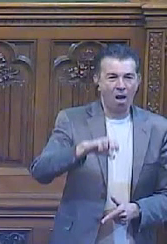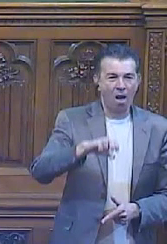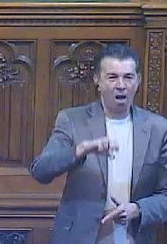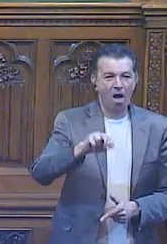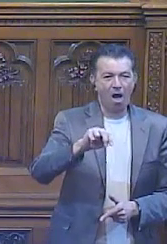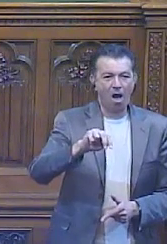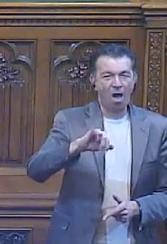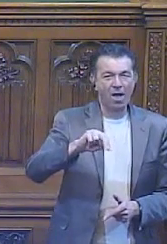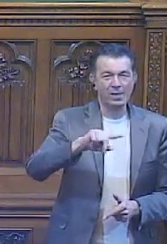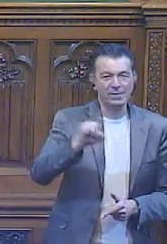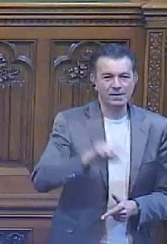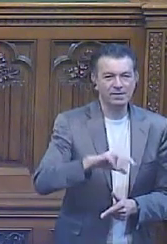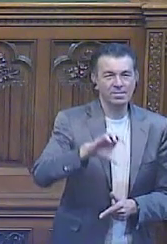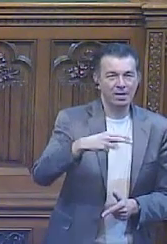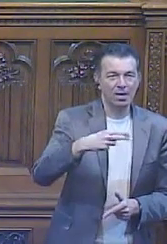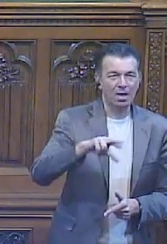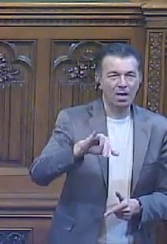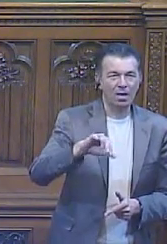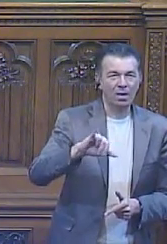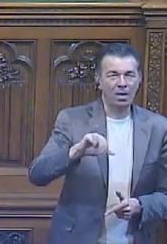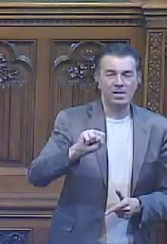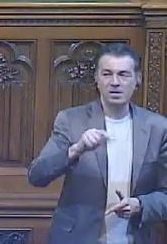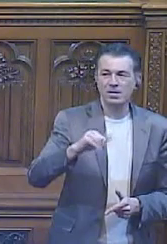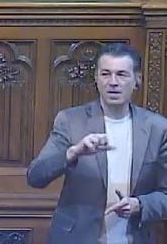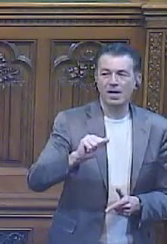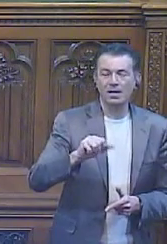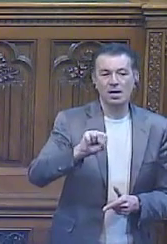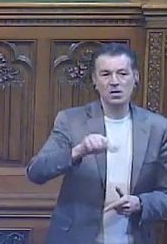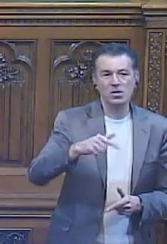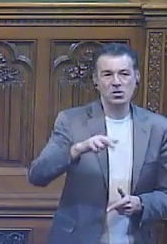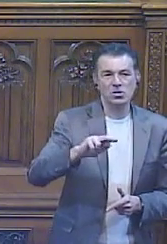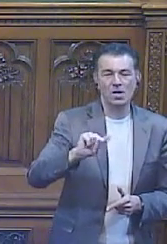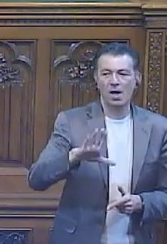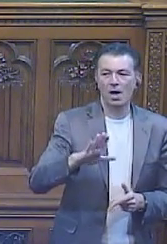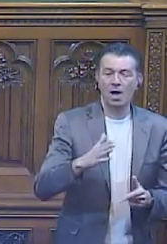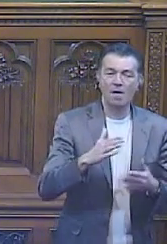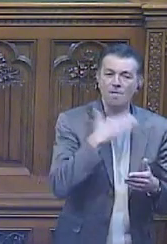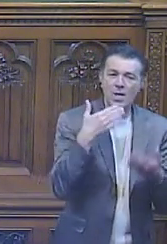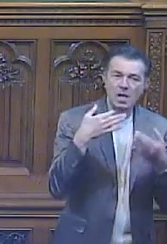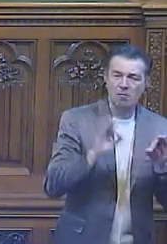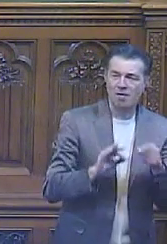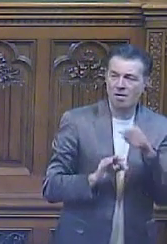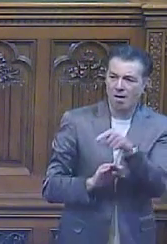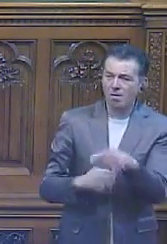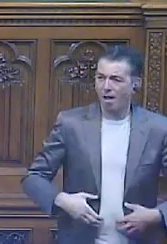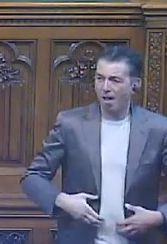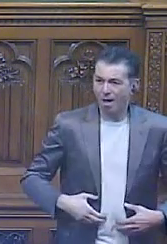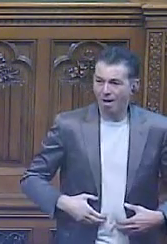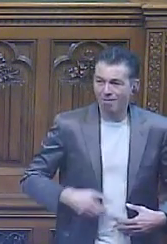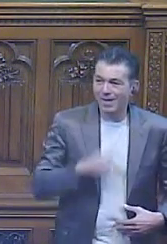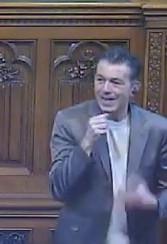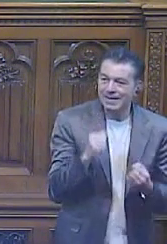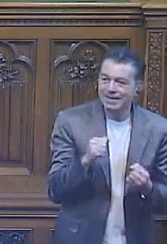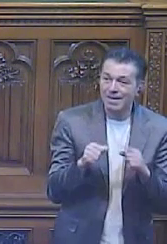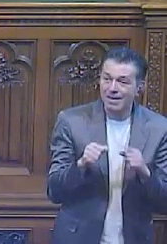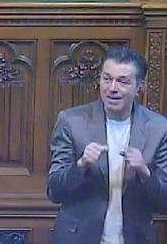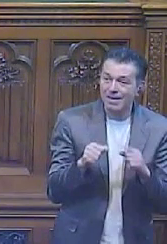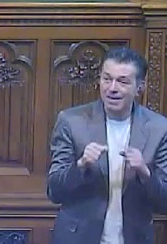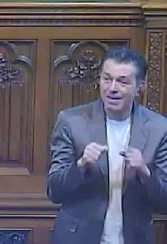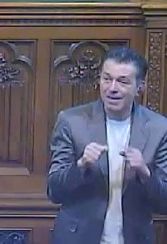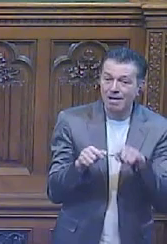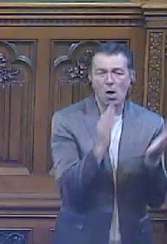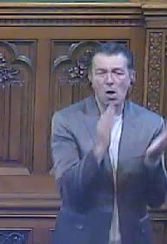meine Damen und Herren, wird vieles besser. Sie lachen jetzt noch. Ja. Ich bin mir gar nicht sicher, ob Sie das nächste Mal da noch herinnen sitzen werden. Schauen